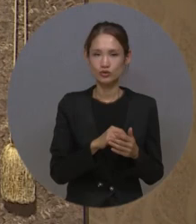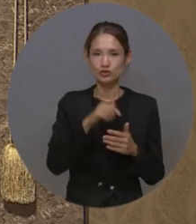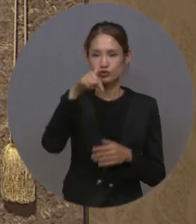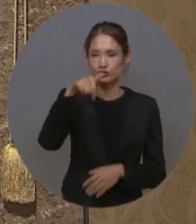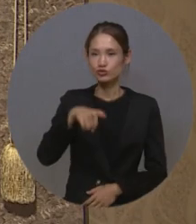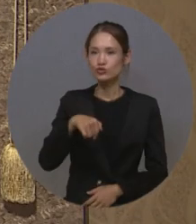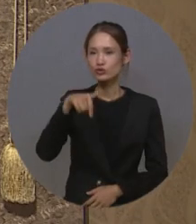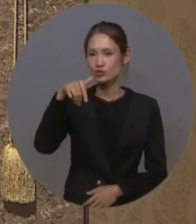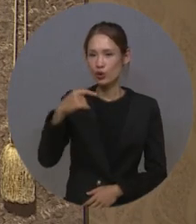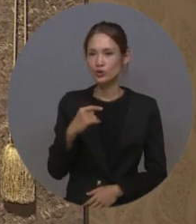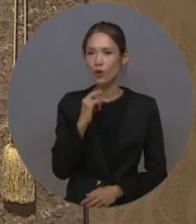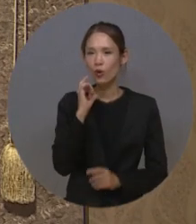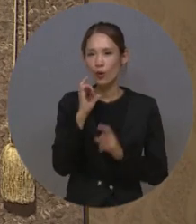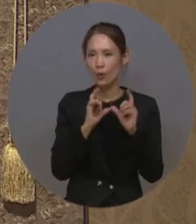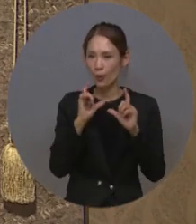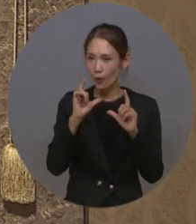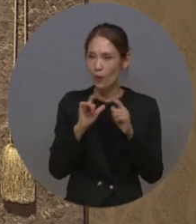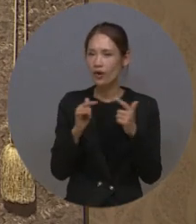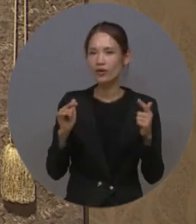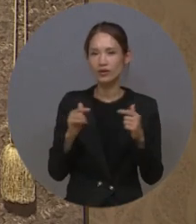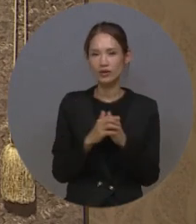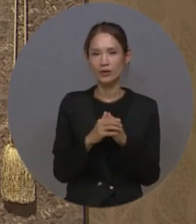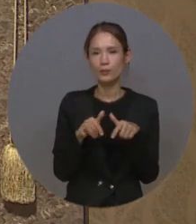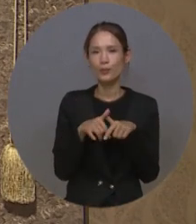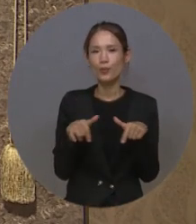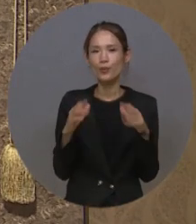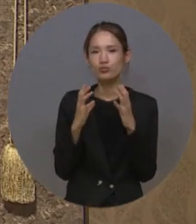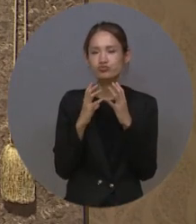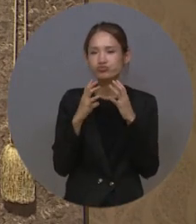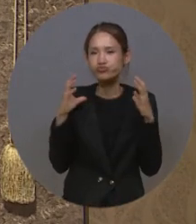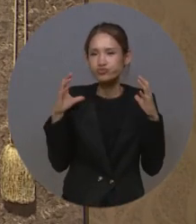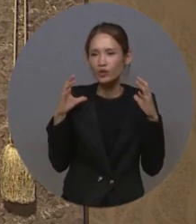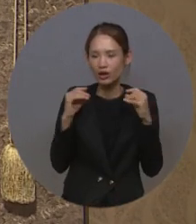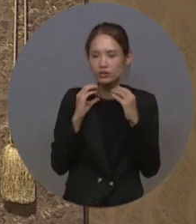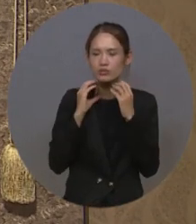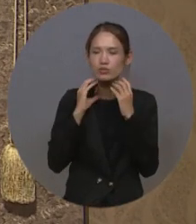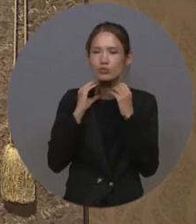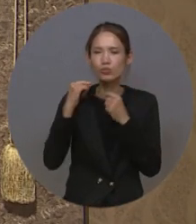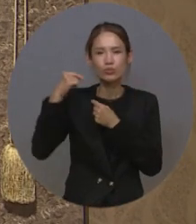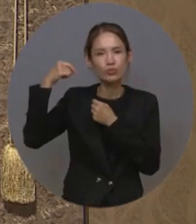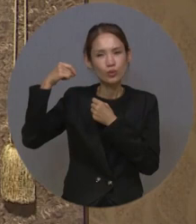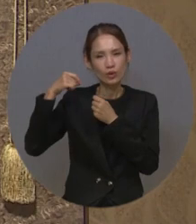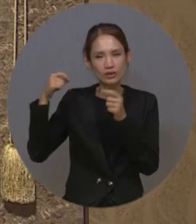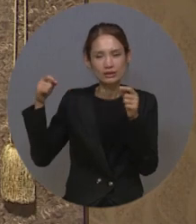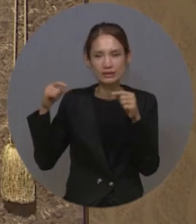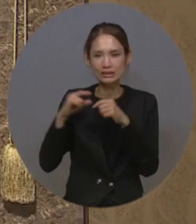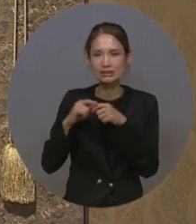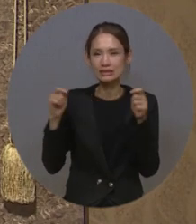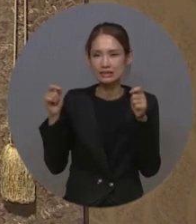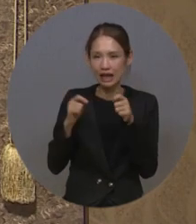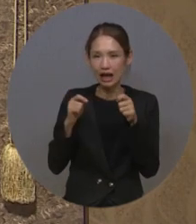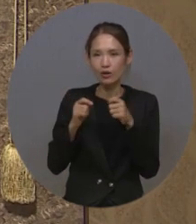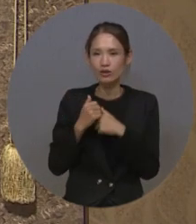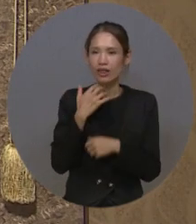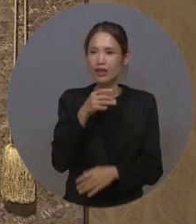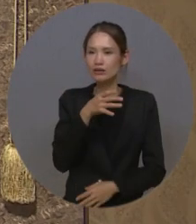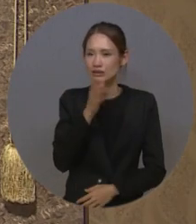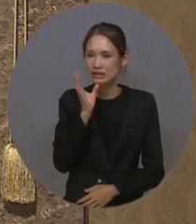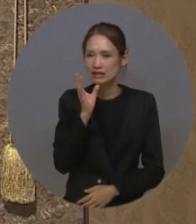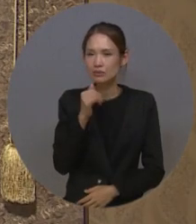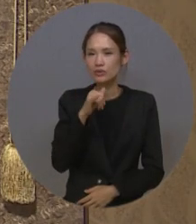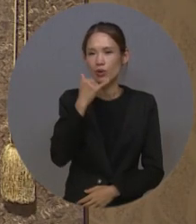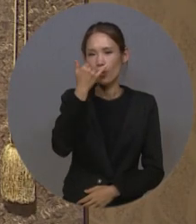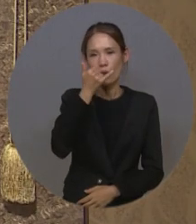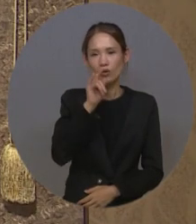많아요. 네. 보통 뚱뚱하고 목 짧고 나이 먹으면 코를 곤다고